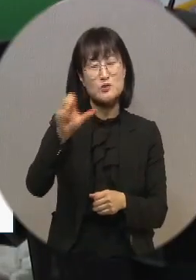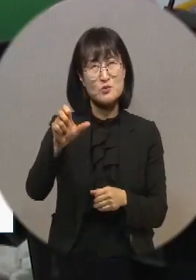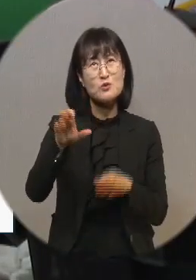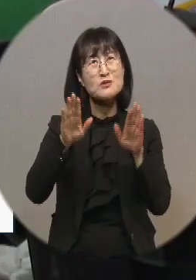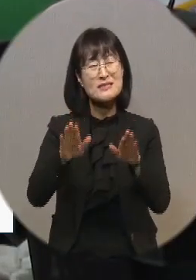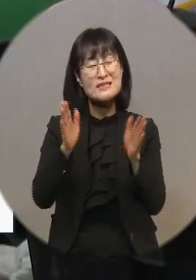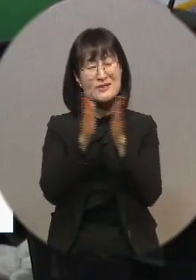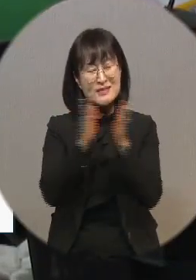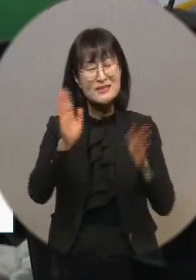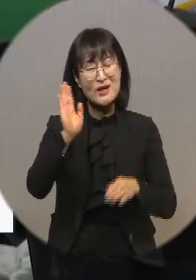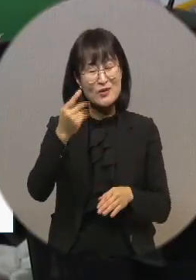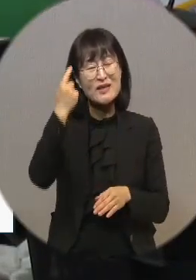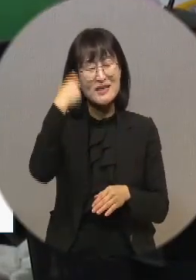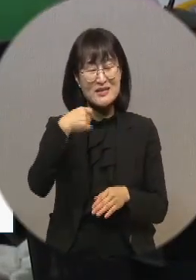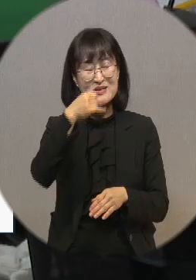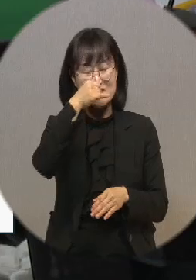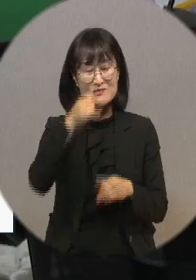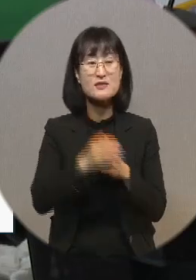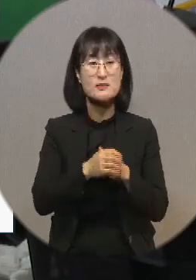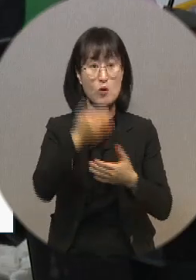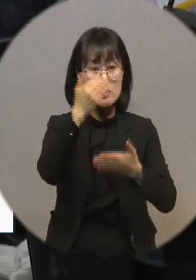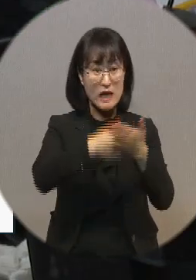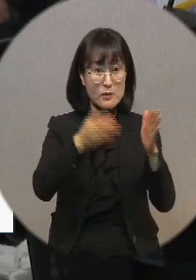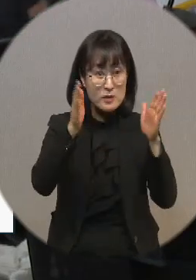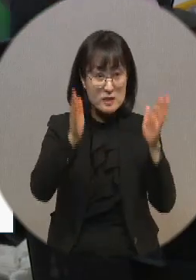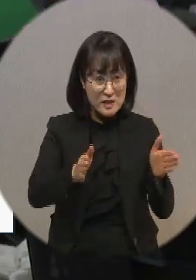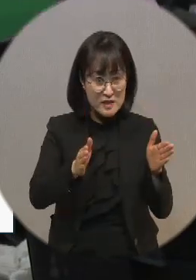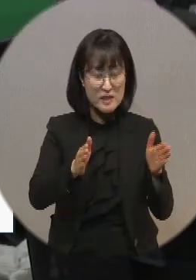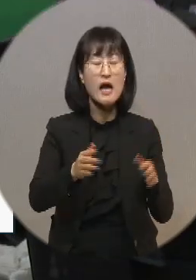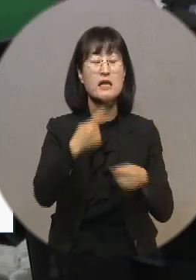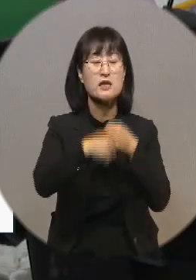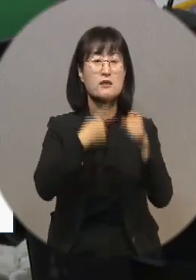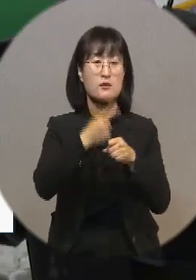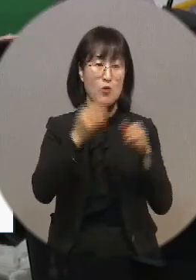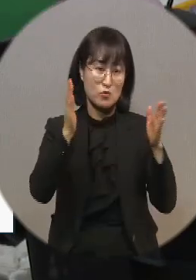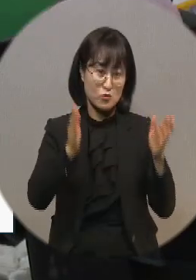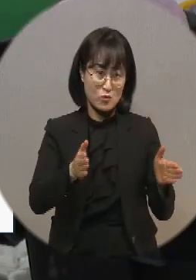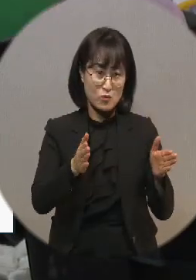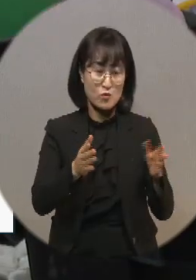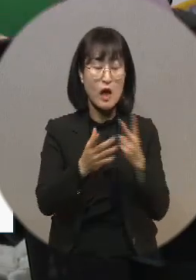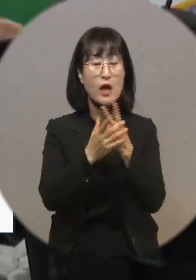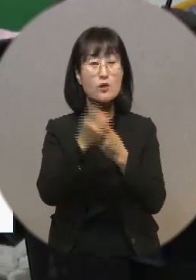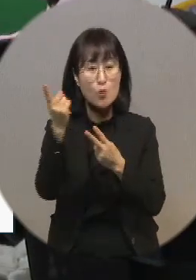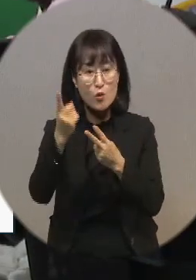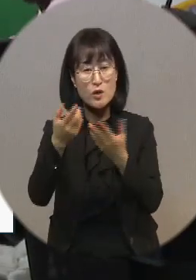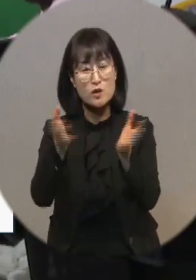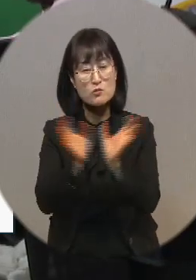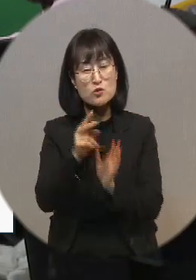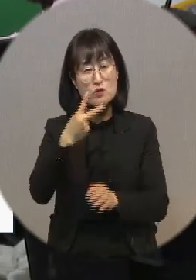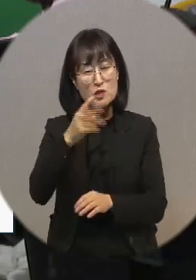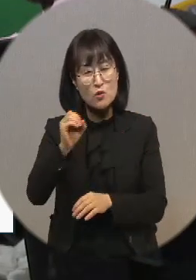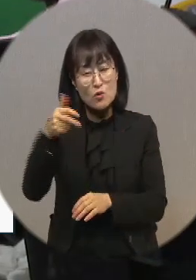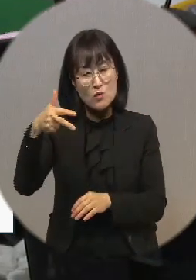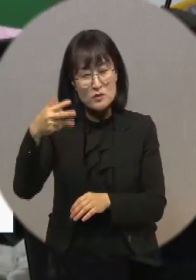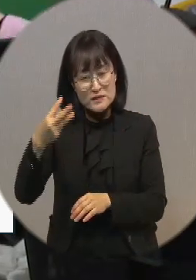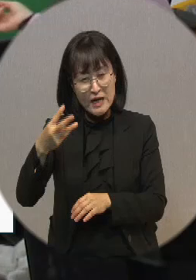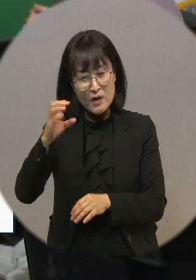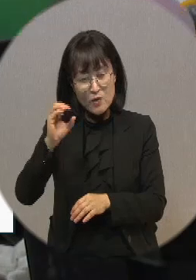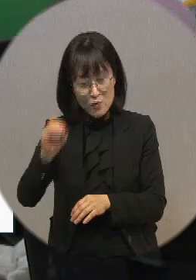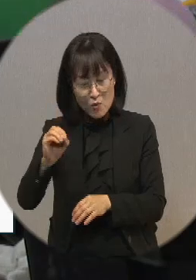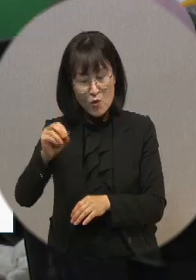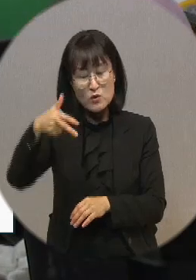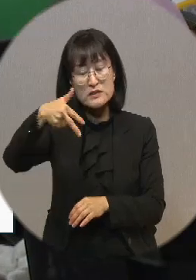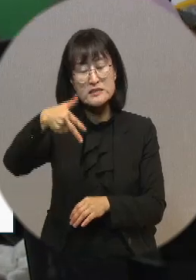시작된 기분이 들어요. 그리고 이제 남은 기간을 2025년의 남은 기간을 이 통일부 2030 자문단과